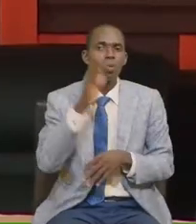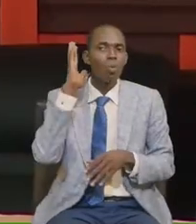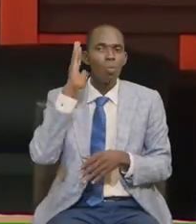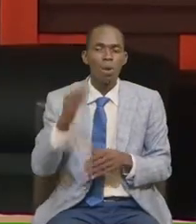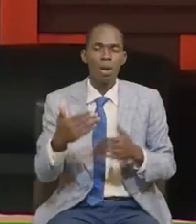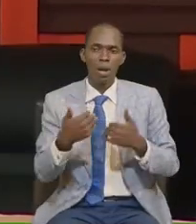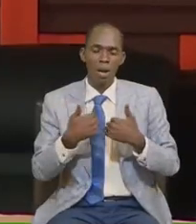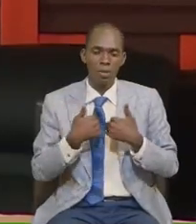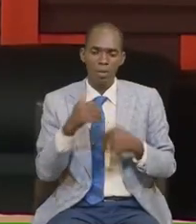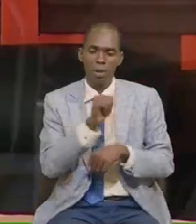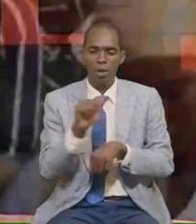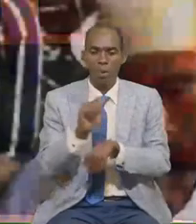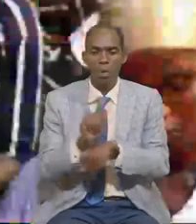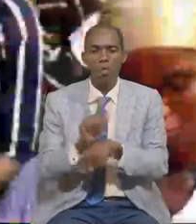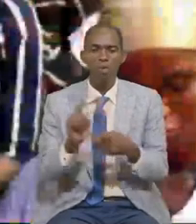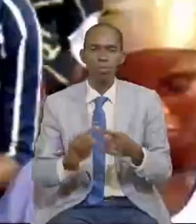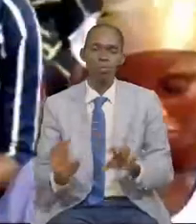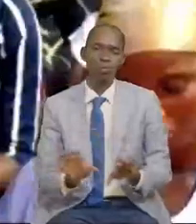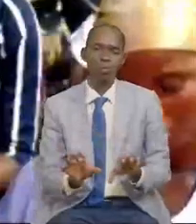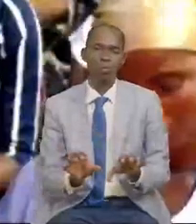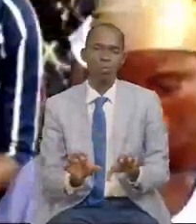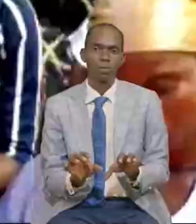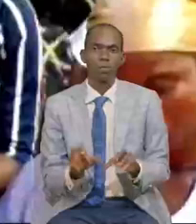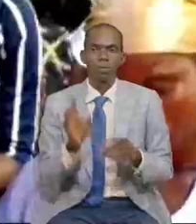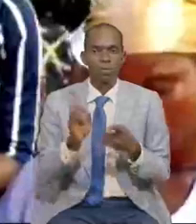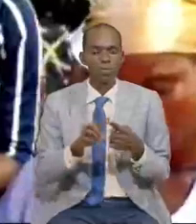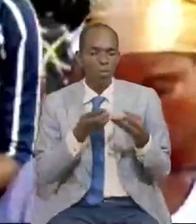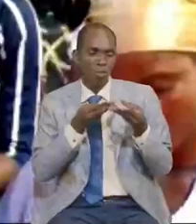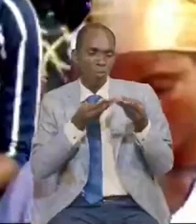travail à faire pour nourrir ta famille,